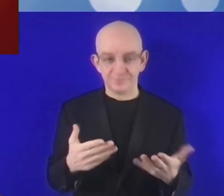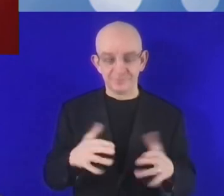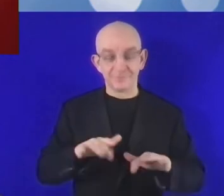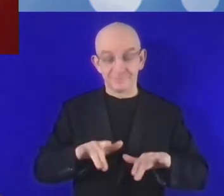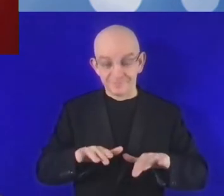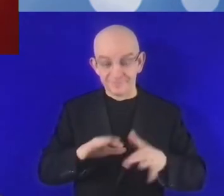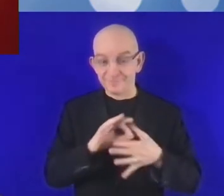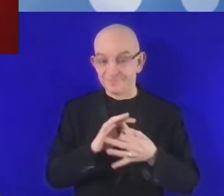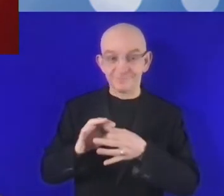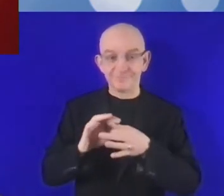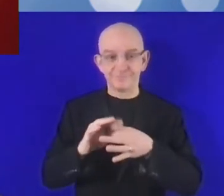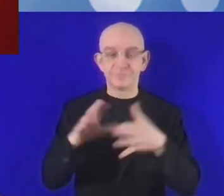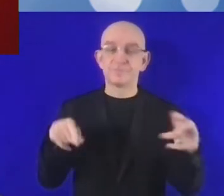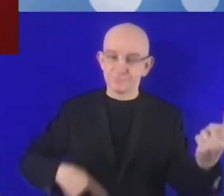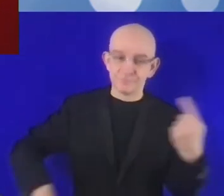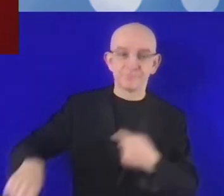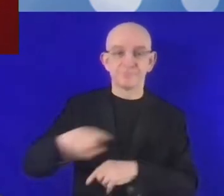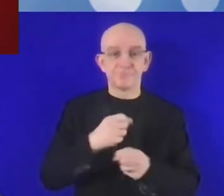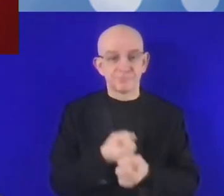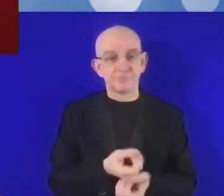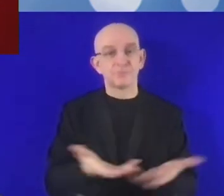IGF 2021 est un réseau uni.